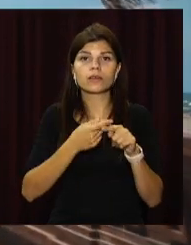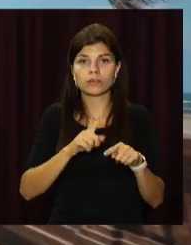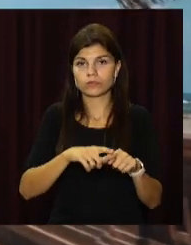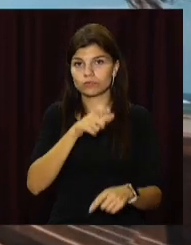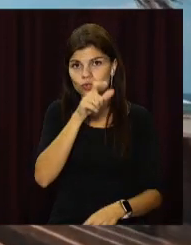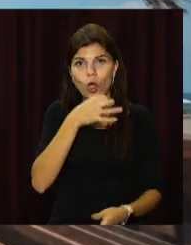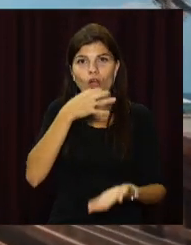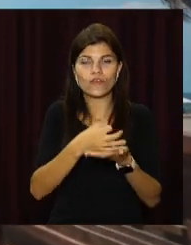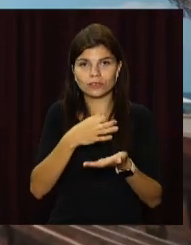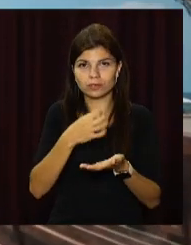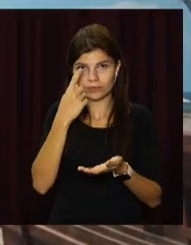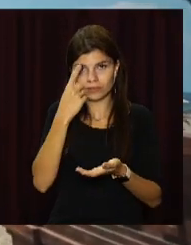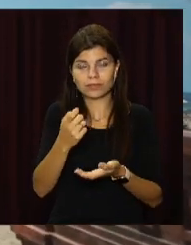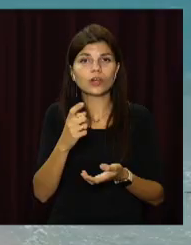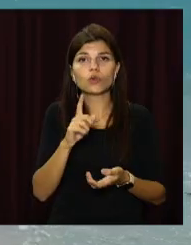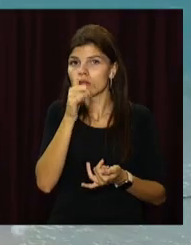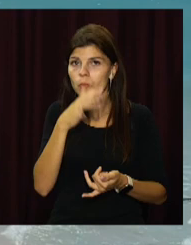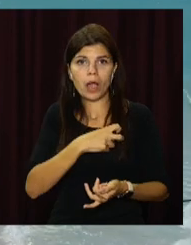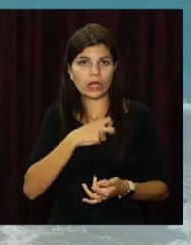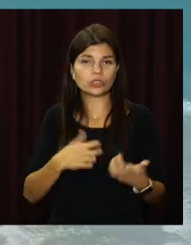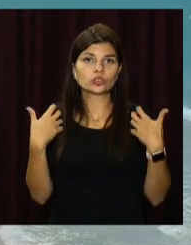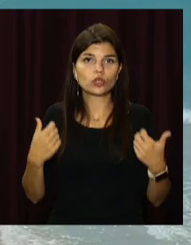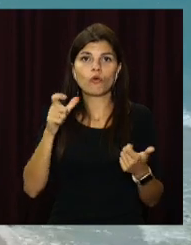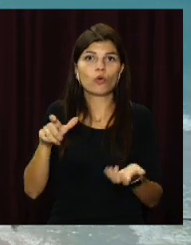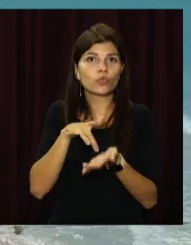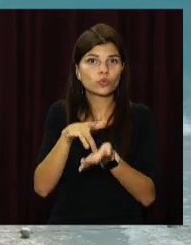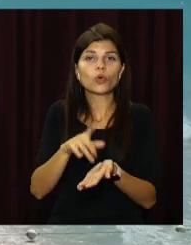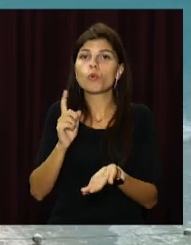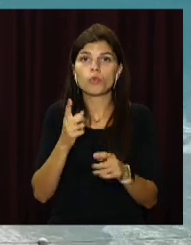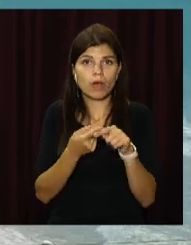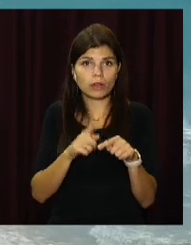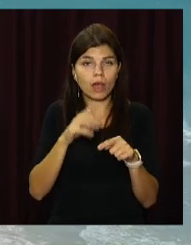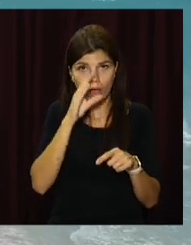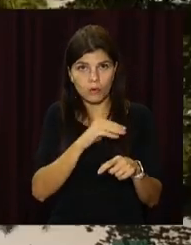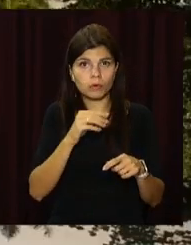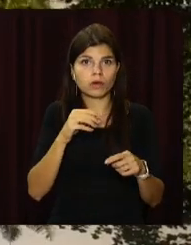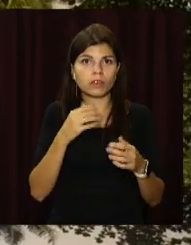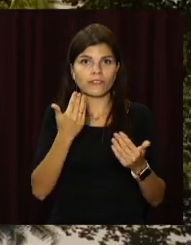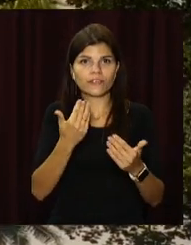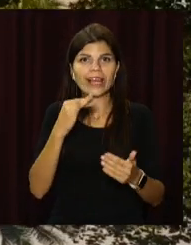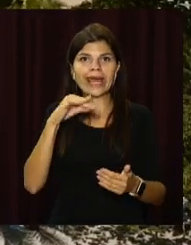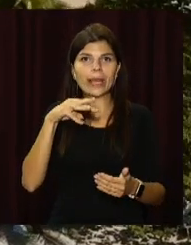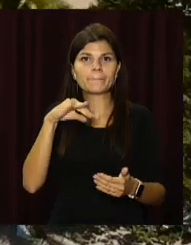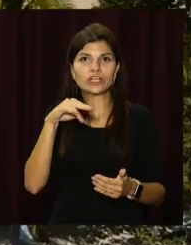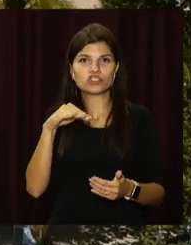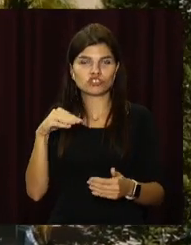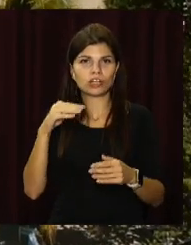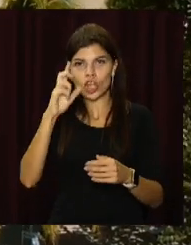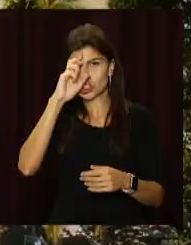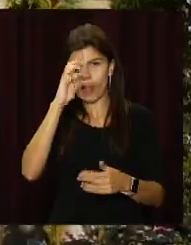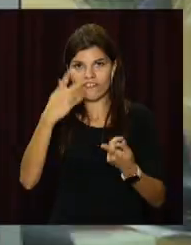острова. Він зазначив, не можуть ризикувати здоров'ям туристів, оскільки це негативно позначається на іміджі держави.